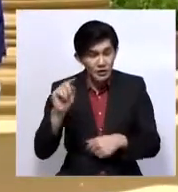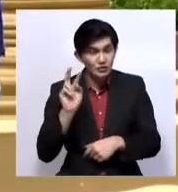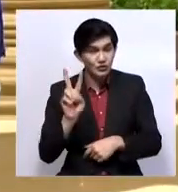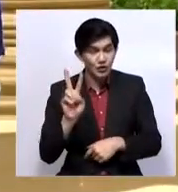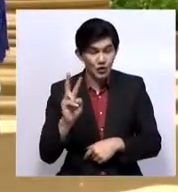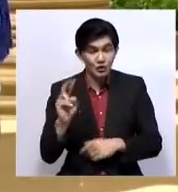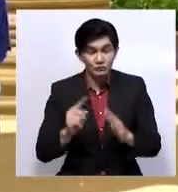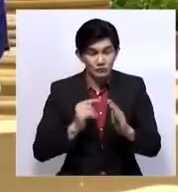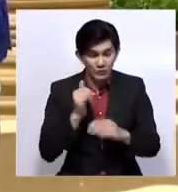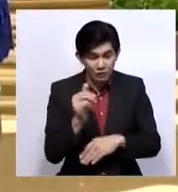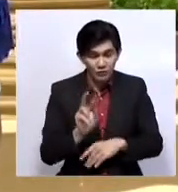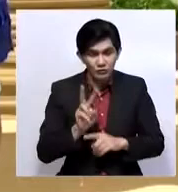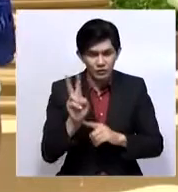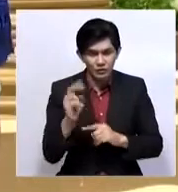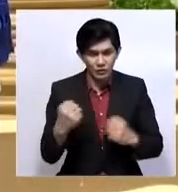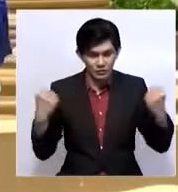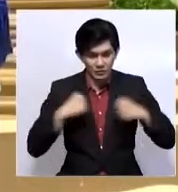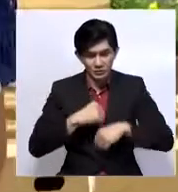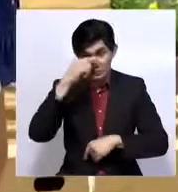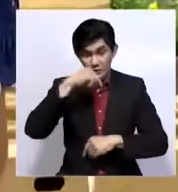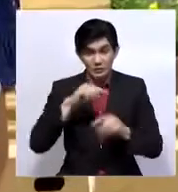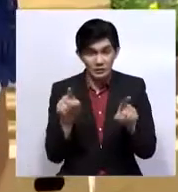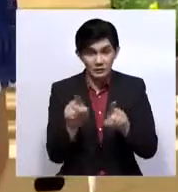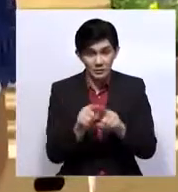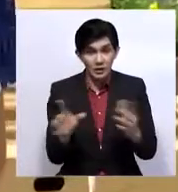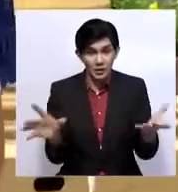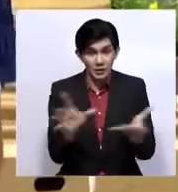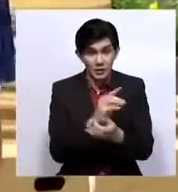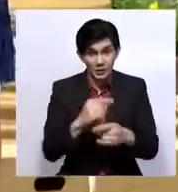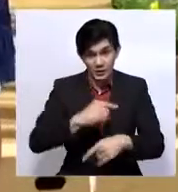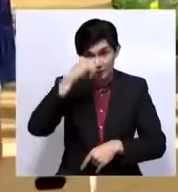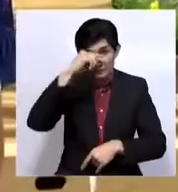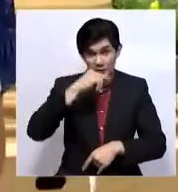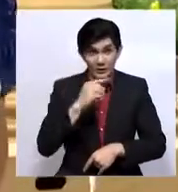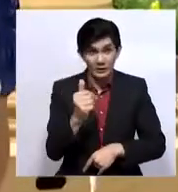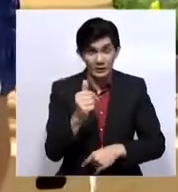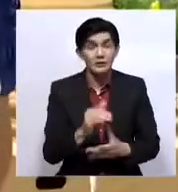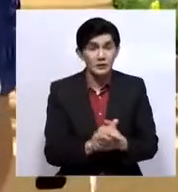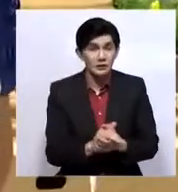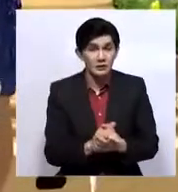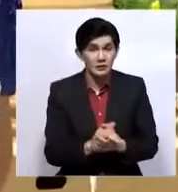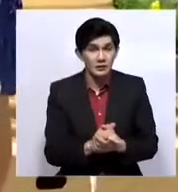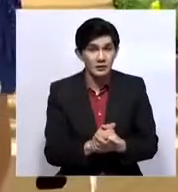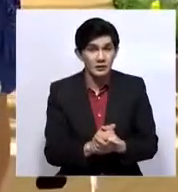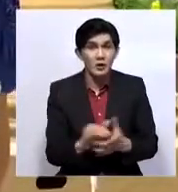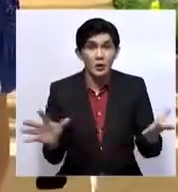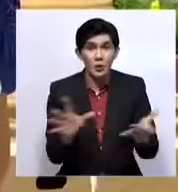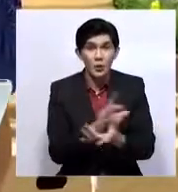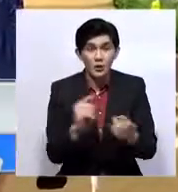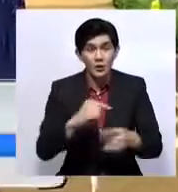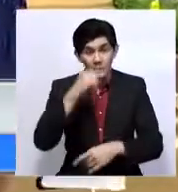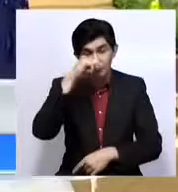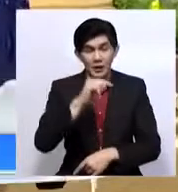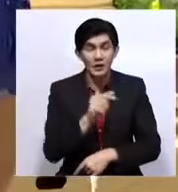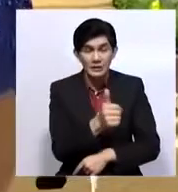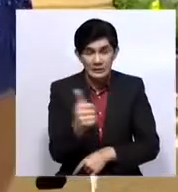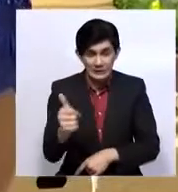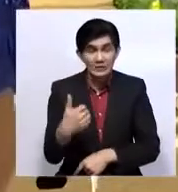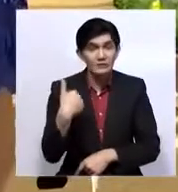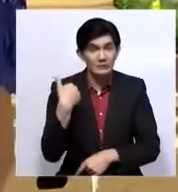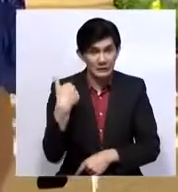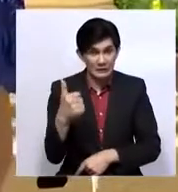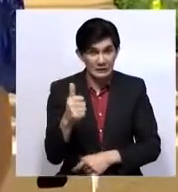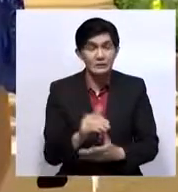องของงานที่ใส่ชุดไทยเหมือนกัน วัฒนธรรมไทยอะค่ะวัฒนธรรมไทยแล้วเป็นประเพณีของไทยที่ดีงาม